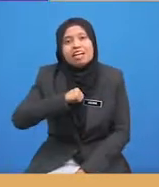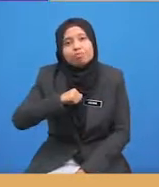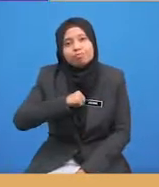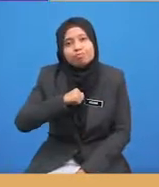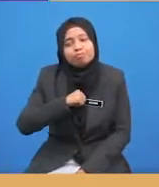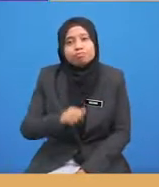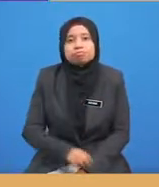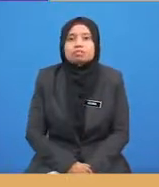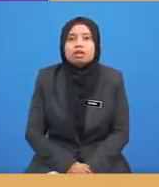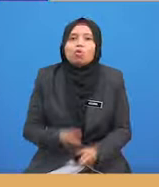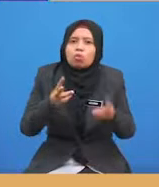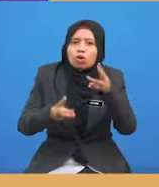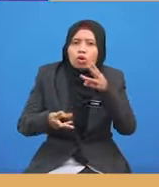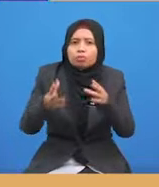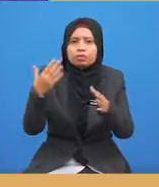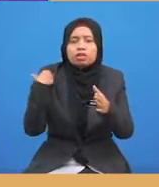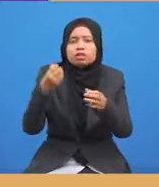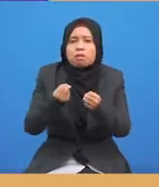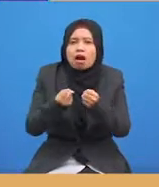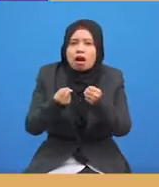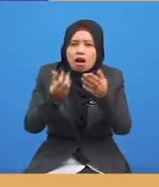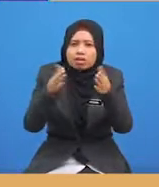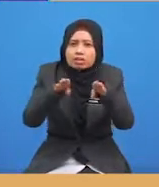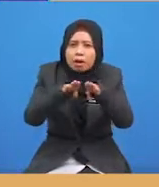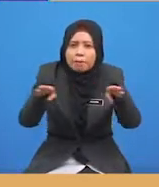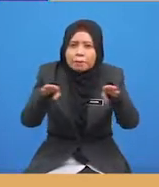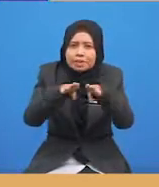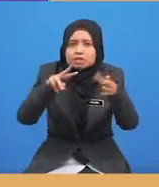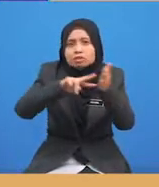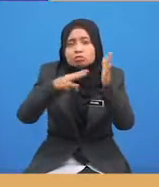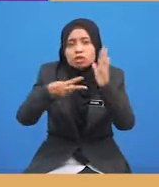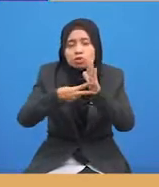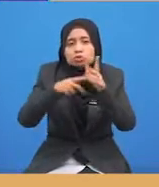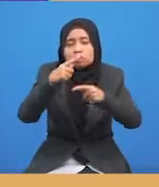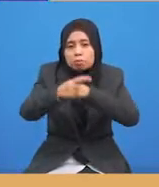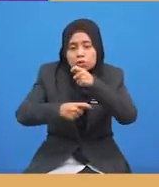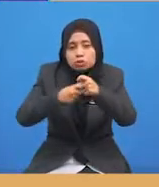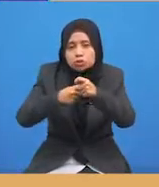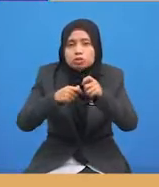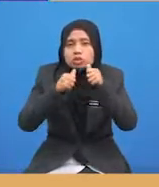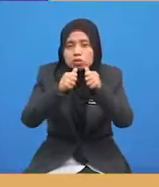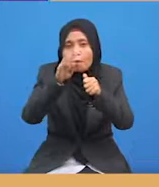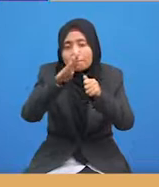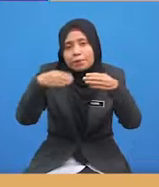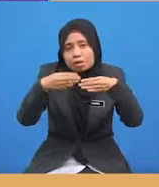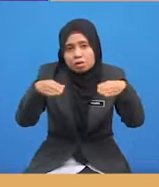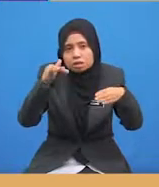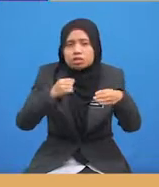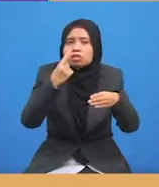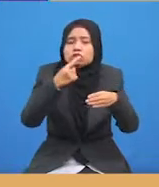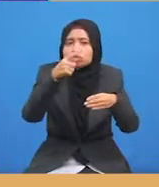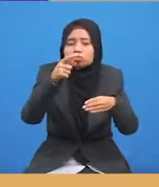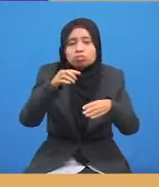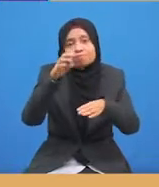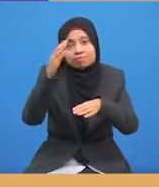Rumusannya, walaupun terdapat banyak perbezaan maksud tamadun menurut empat bahasa yang disebutkan di